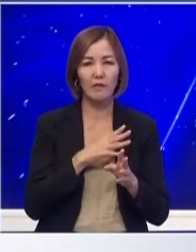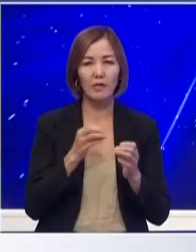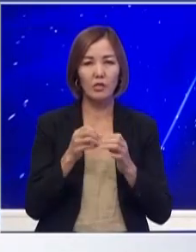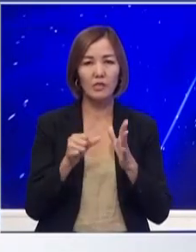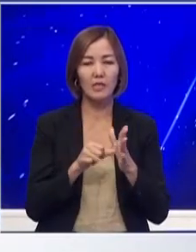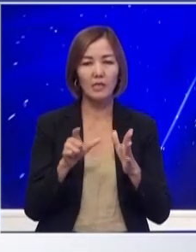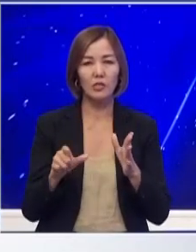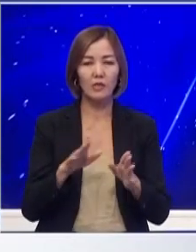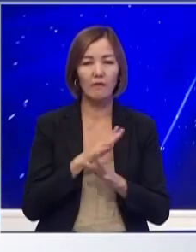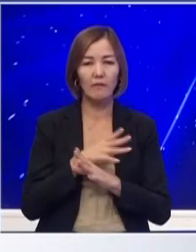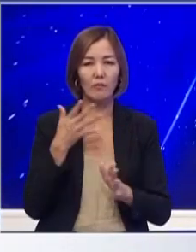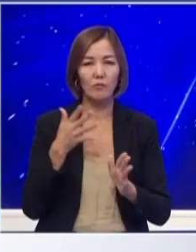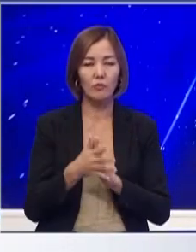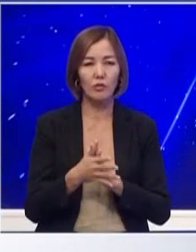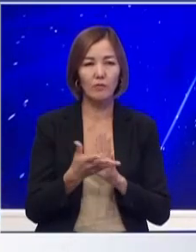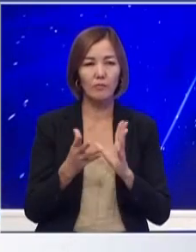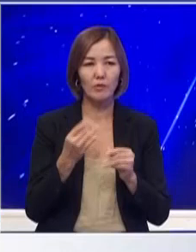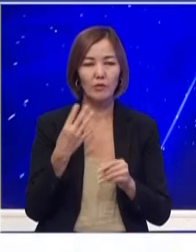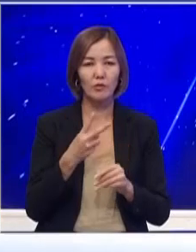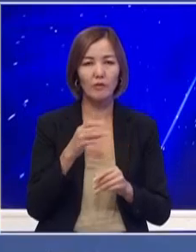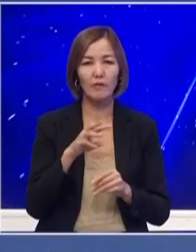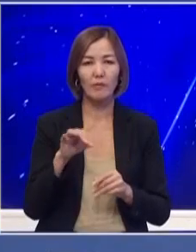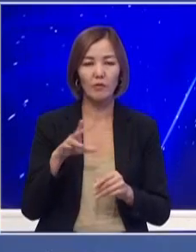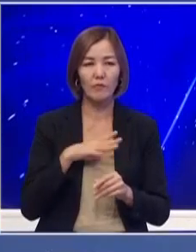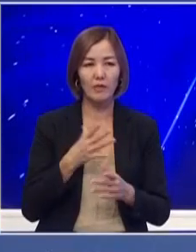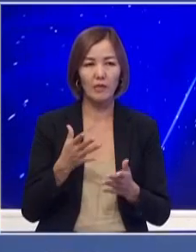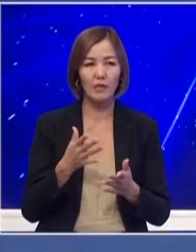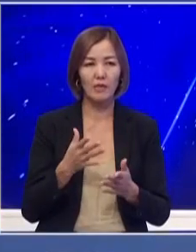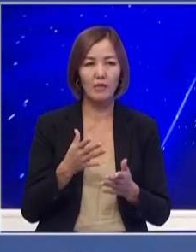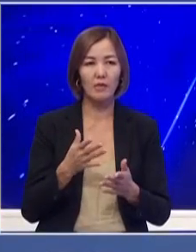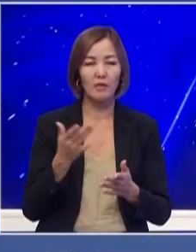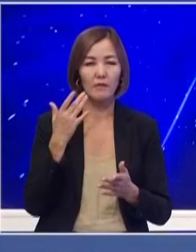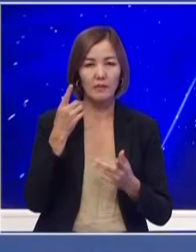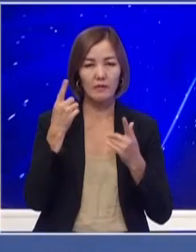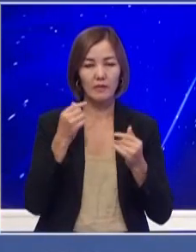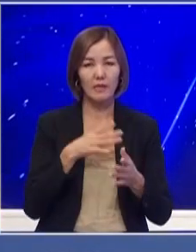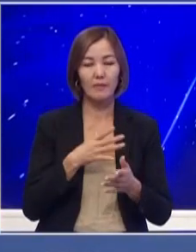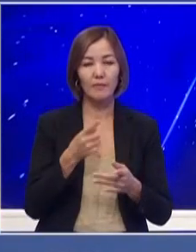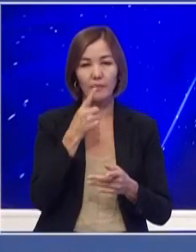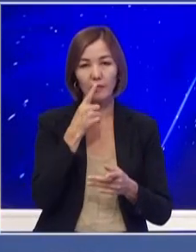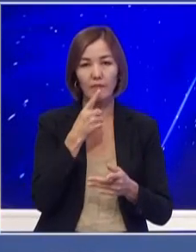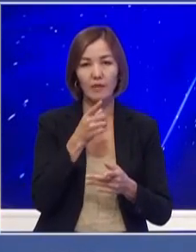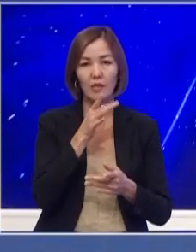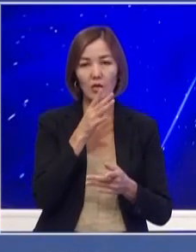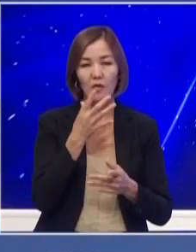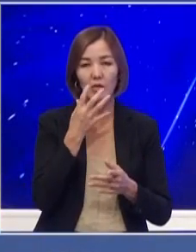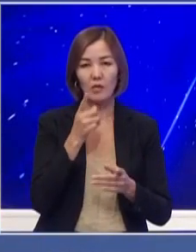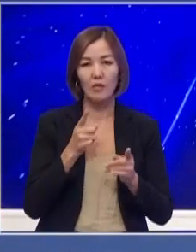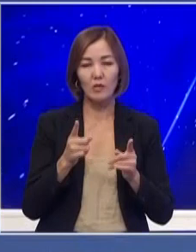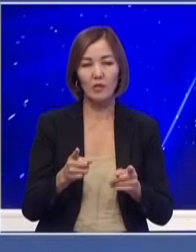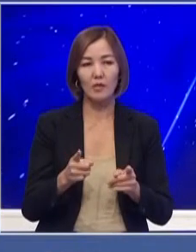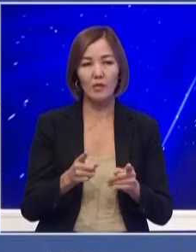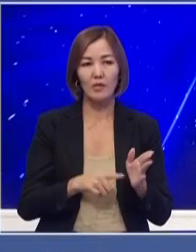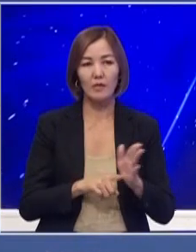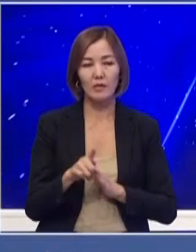16 человек, материальный ущерб составил 42 миллиона тенге. Как все мы знаем, у нас в преддверии отопительного сезона проводятся